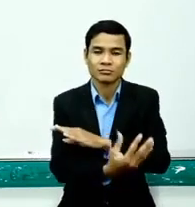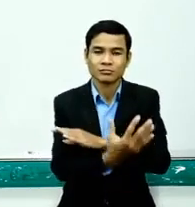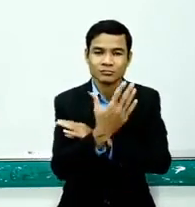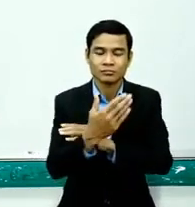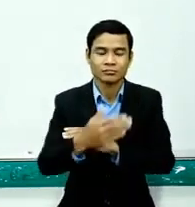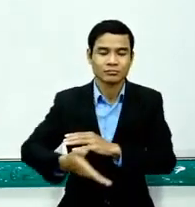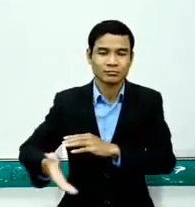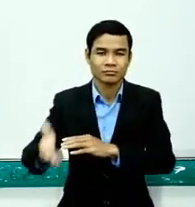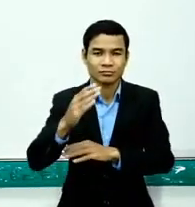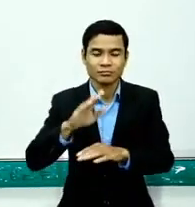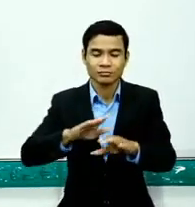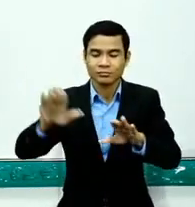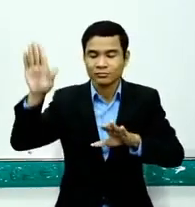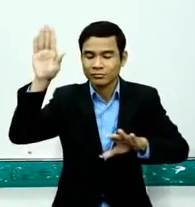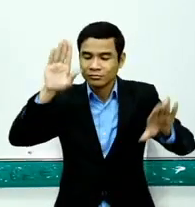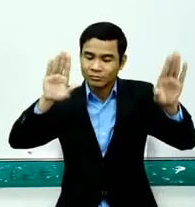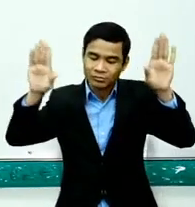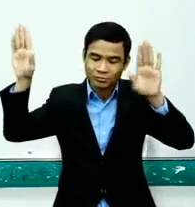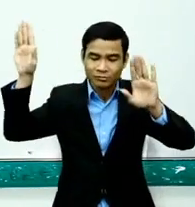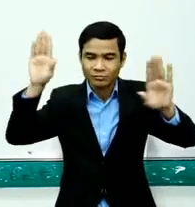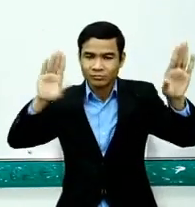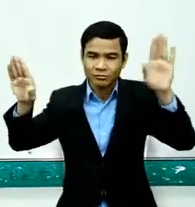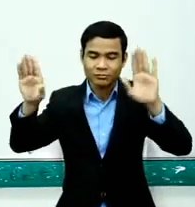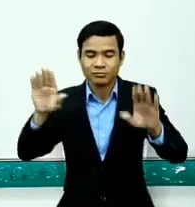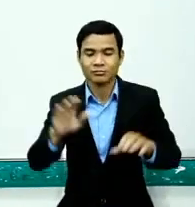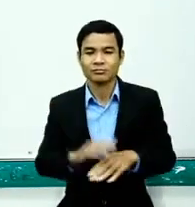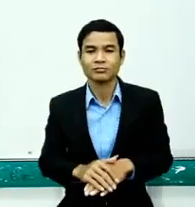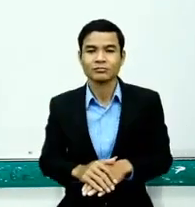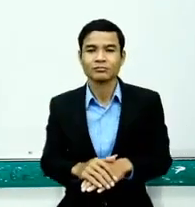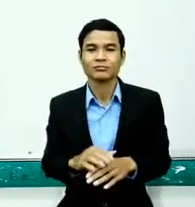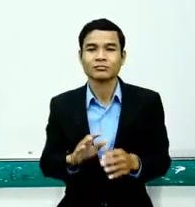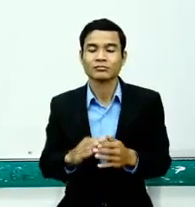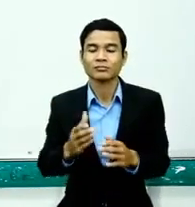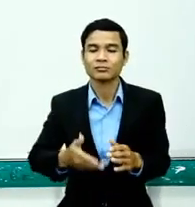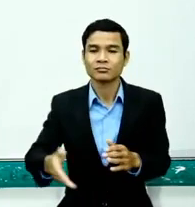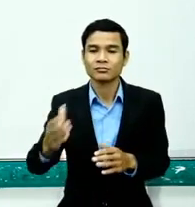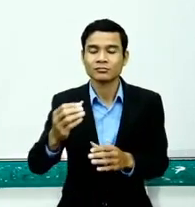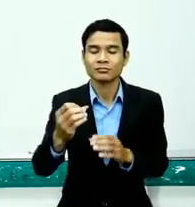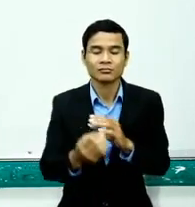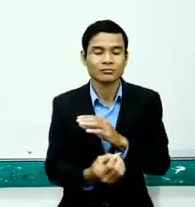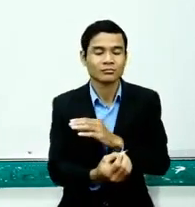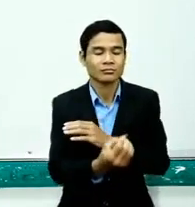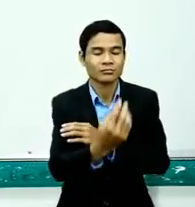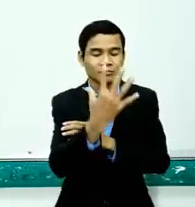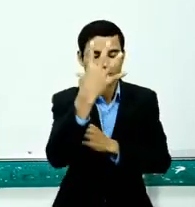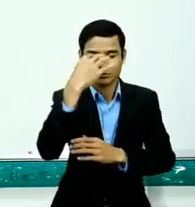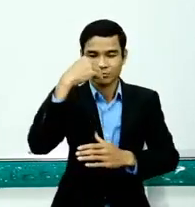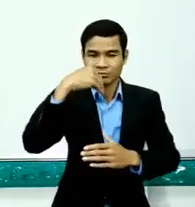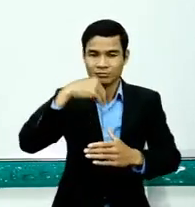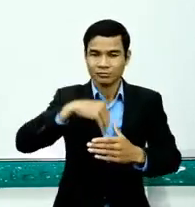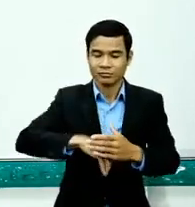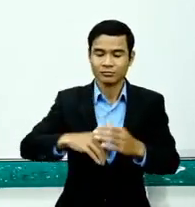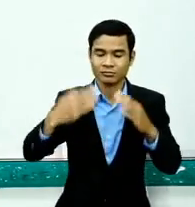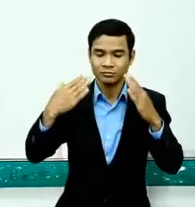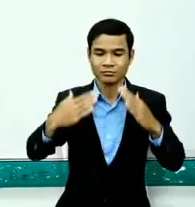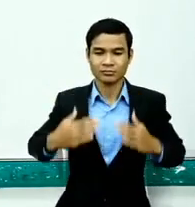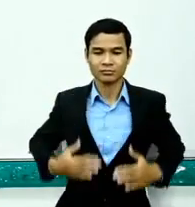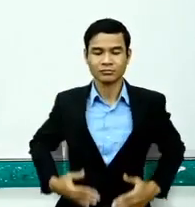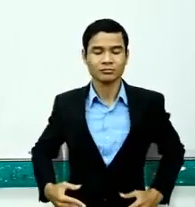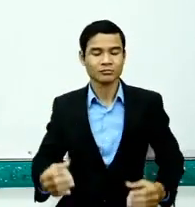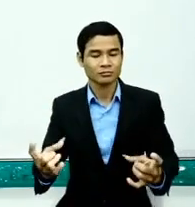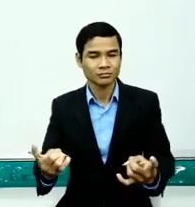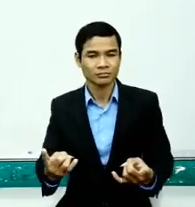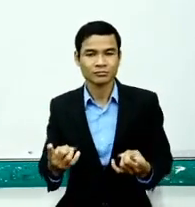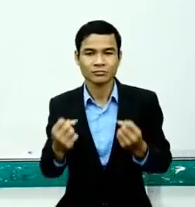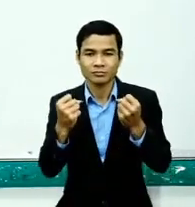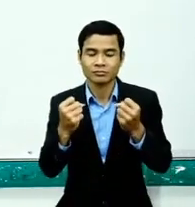យនំគ្នាលើកដៃយ៉ាប់ពន្លឺថ្ងៃរៀងកាយមាំ